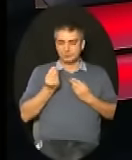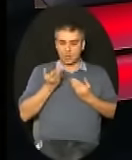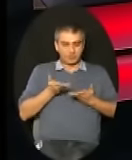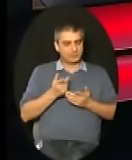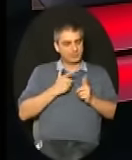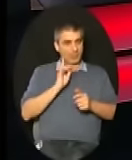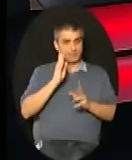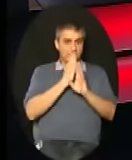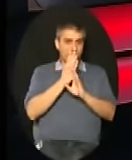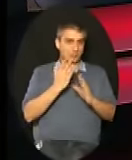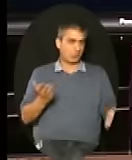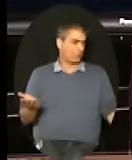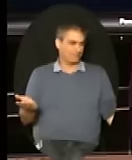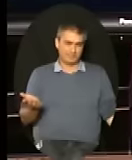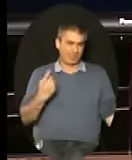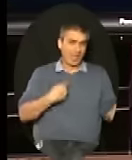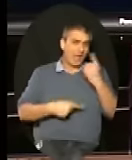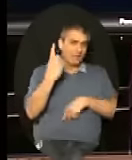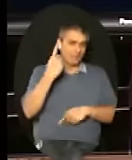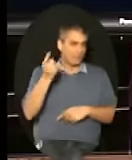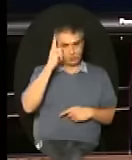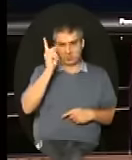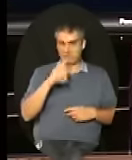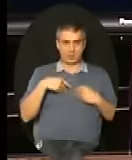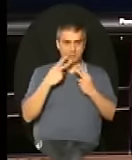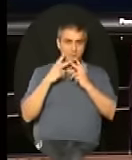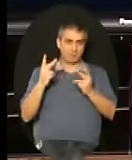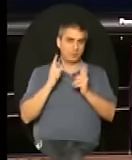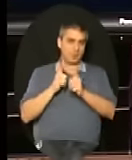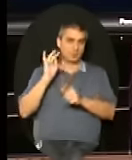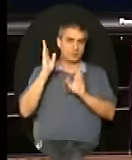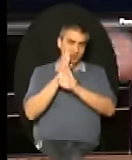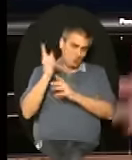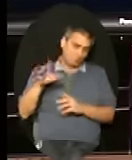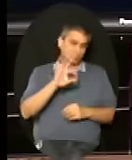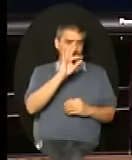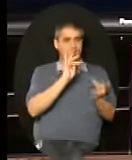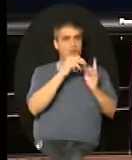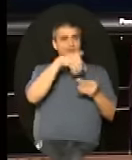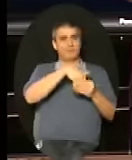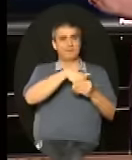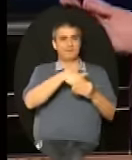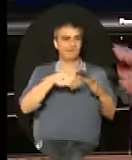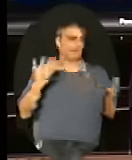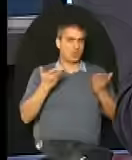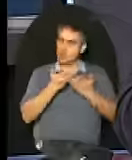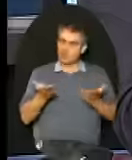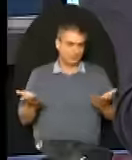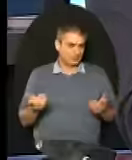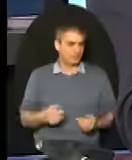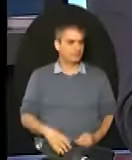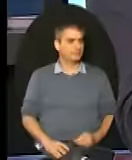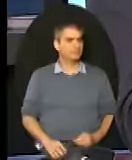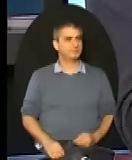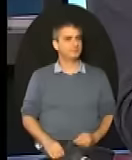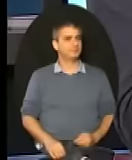אחד למלחמה בטרור. זה עובד הפוך. הוא לא יודע לתת פתרונות למלחמה בטרור, אז הוא מוצא אויבים מבפנים. אולי, זה לא עוזר למלחמה אולי, בטרור. אני